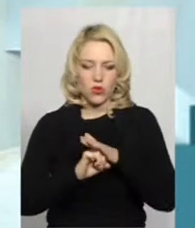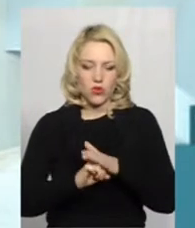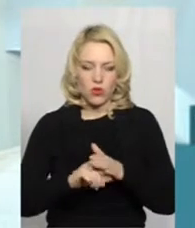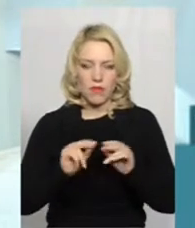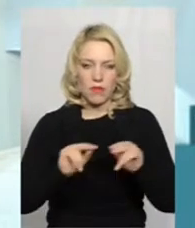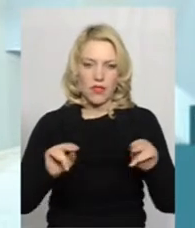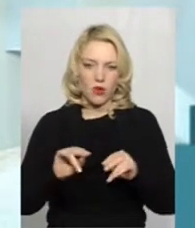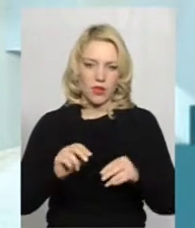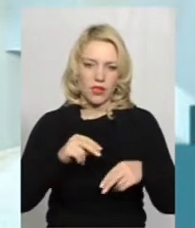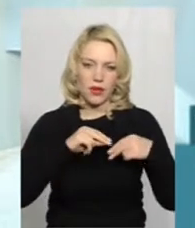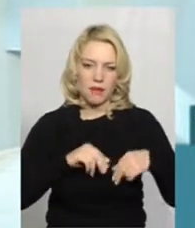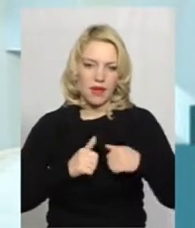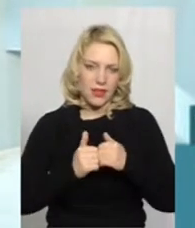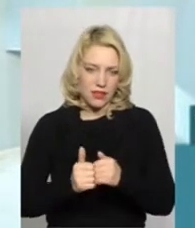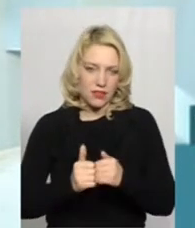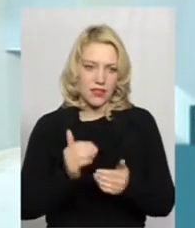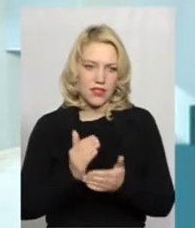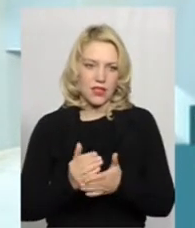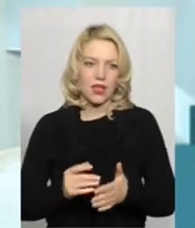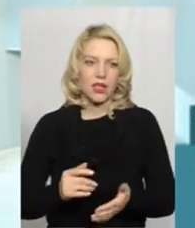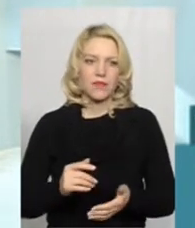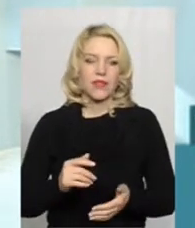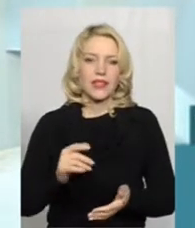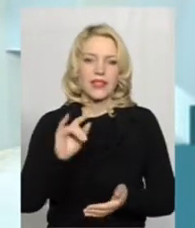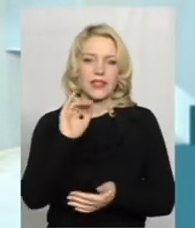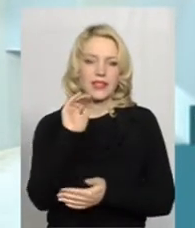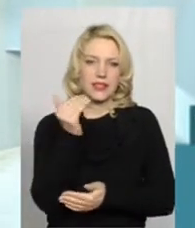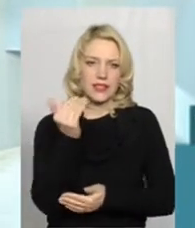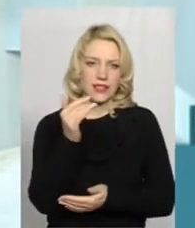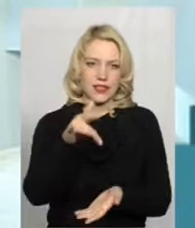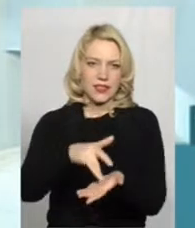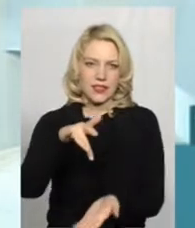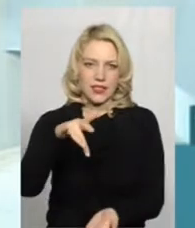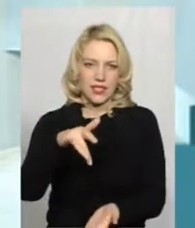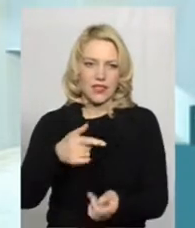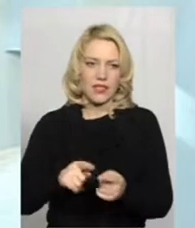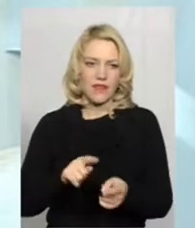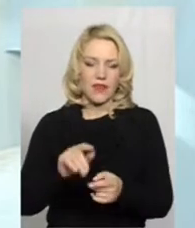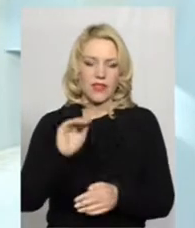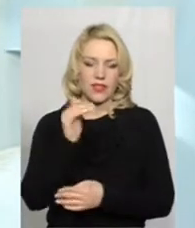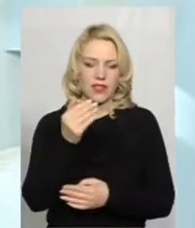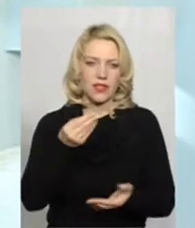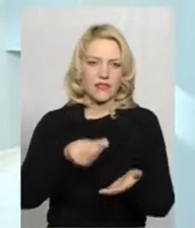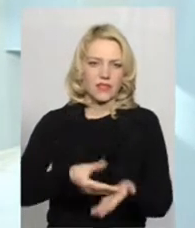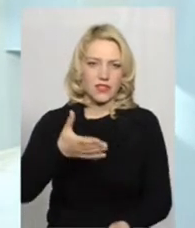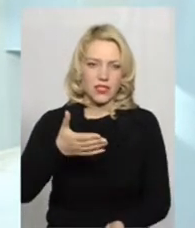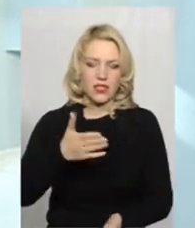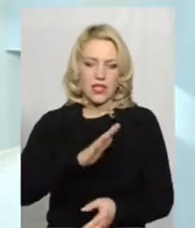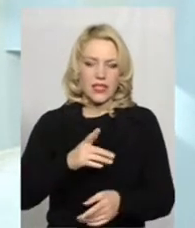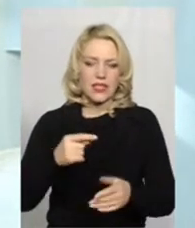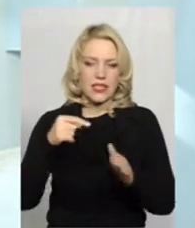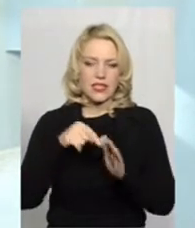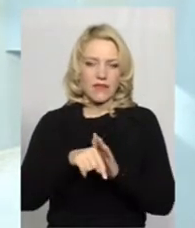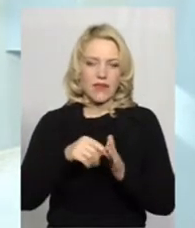партнерства лежить перш за все дитиноцентризм, тобто визнання дитини як найвищої цінності, незалежно від її матеріальних